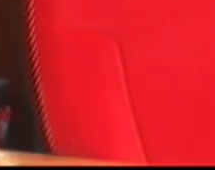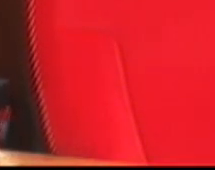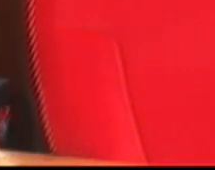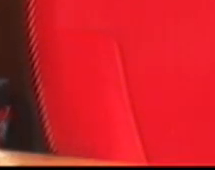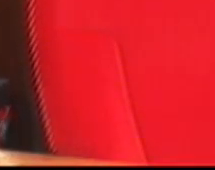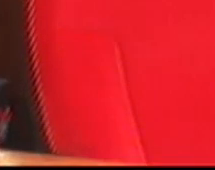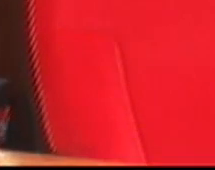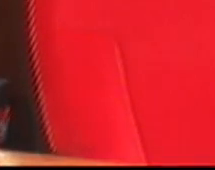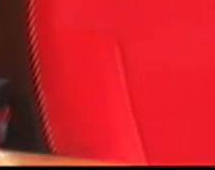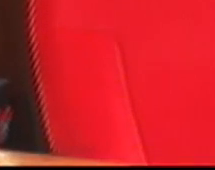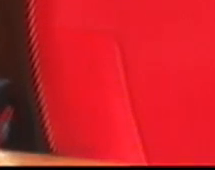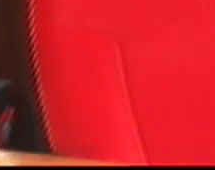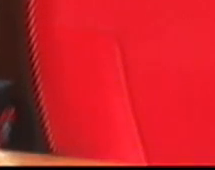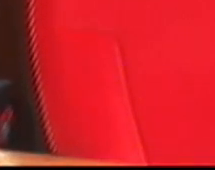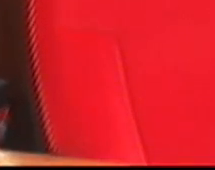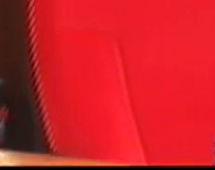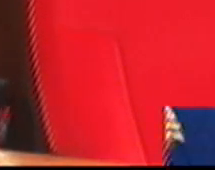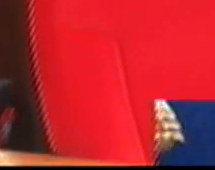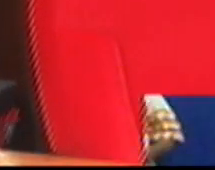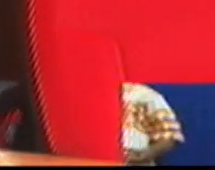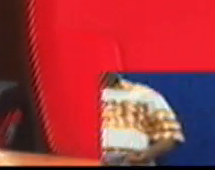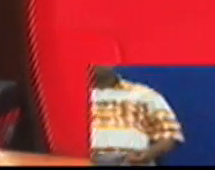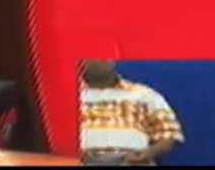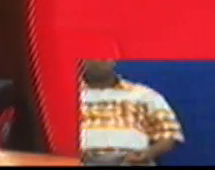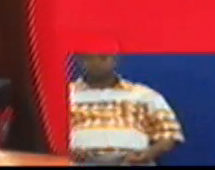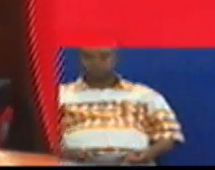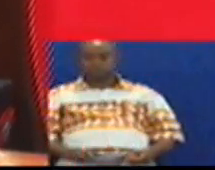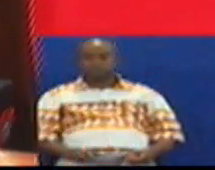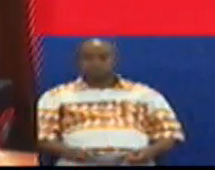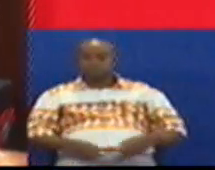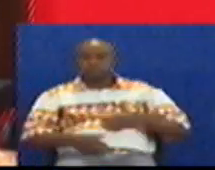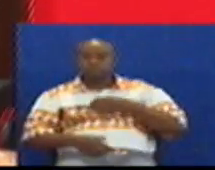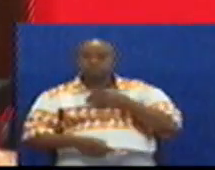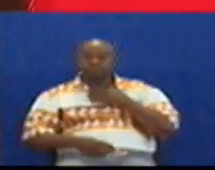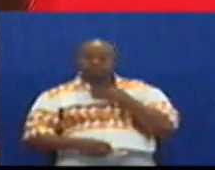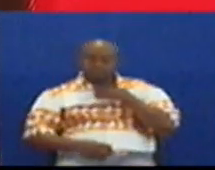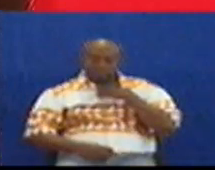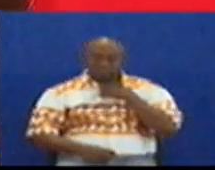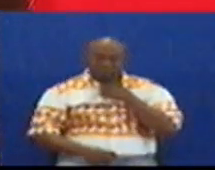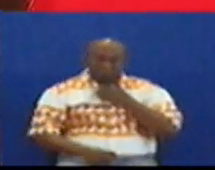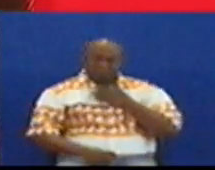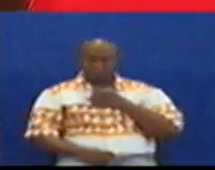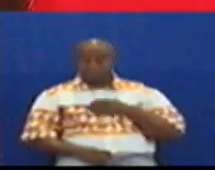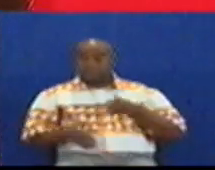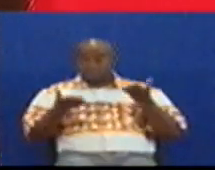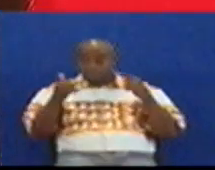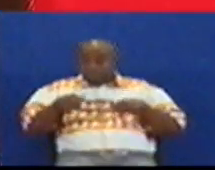mishahara. Lakini mimi leo nitazungumza kwa upendeleo maalum